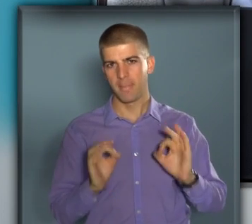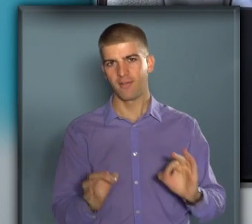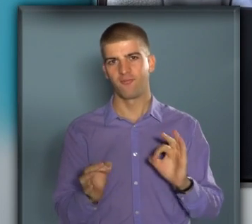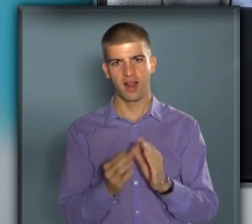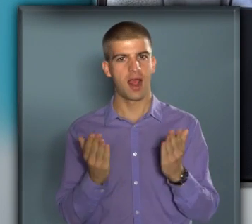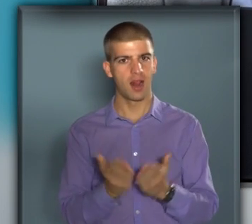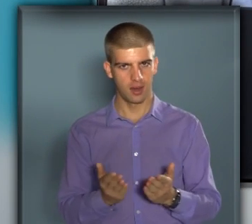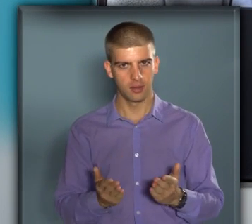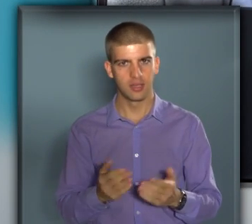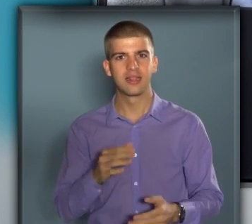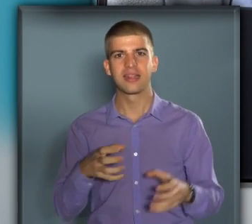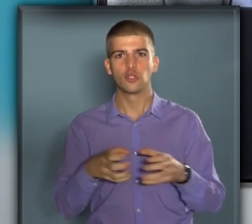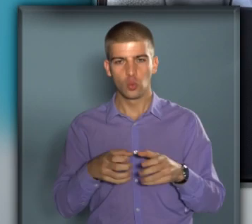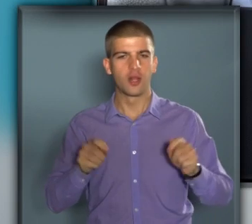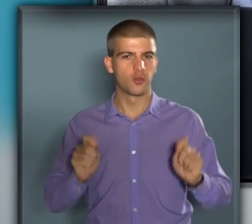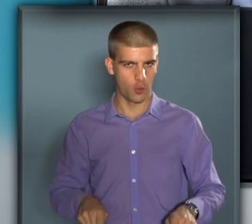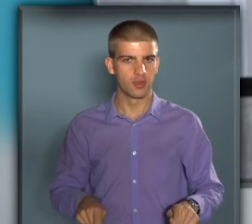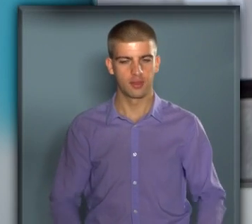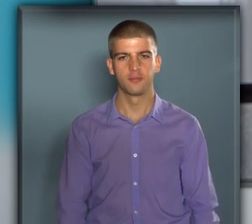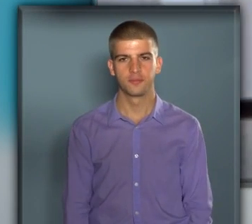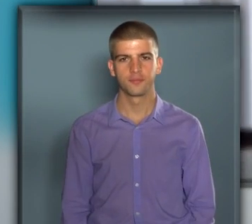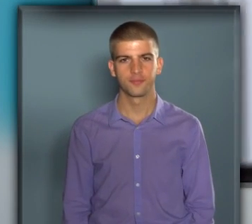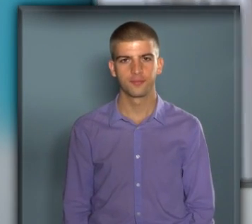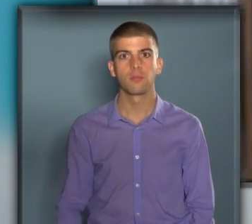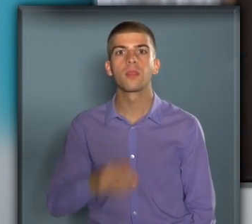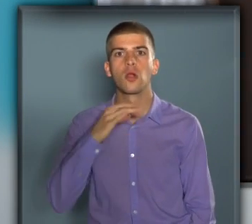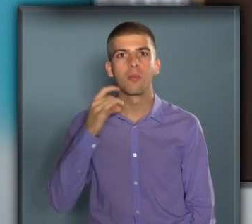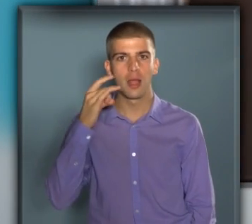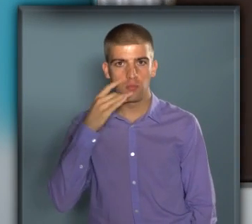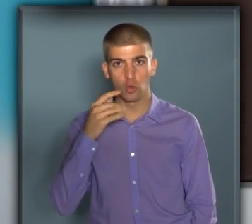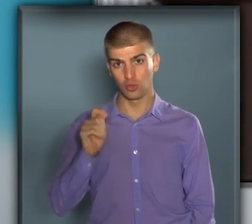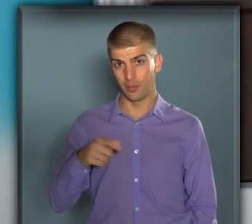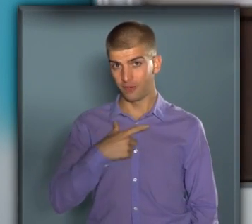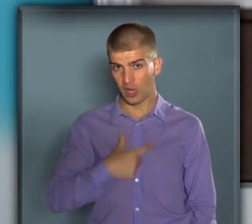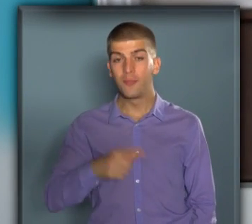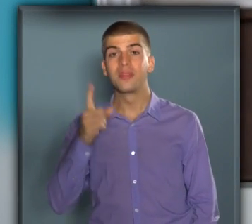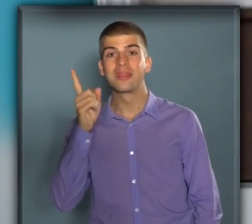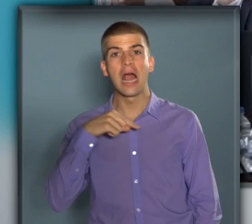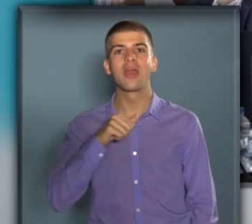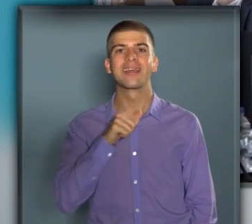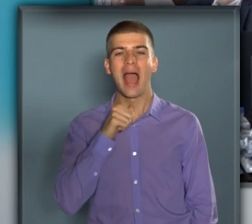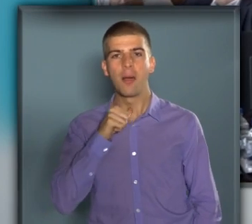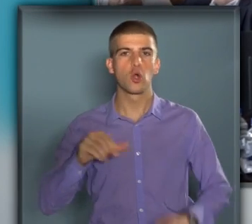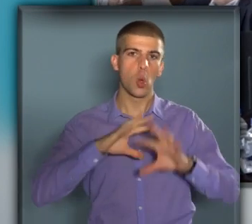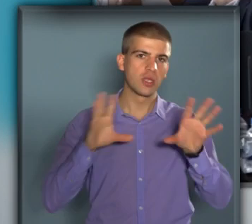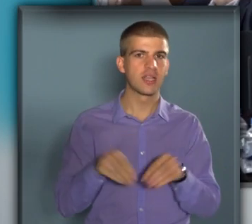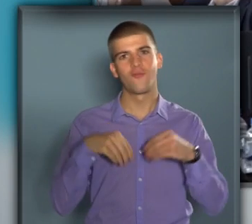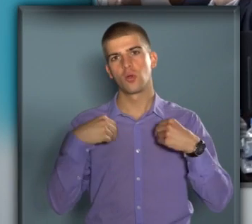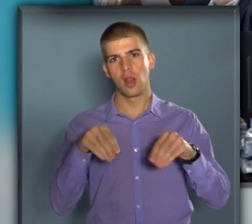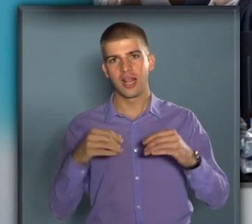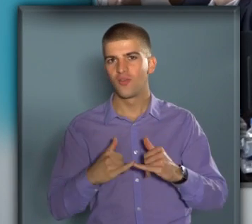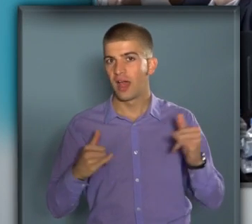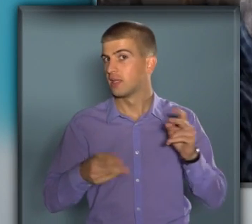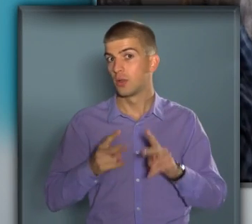az ilyen formában a testület elé tudjon kerülni. A Robert Bosch képviseletében Tárai Gábor alelnök foglalta össze az újabb